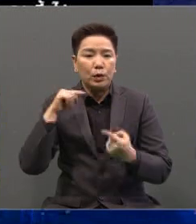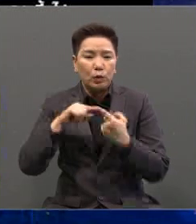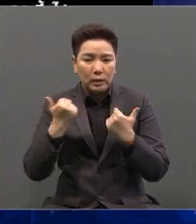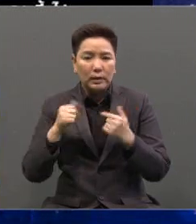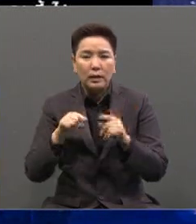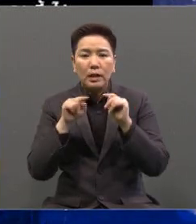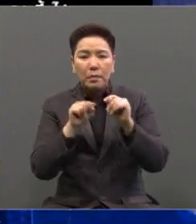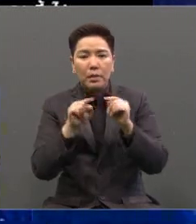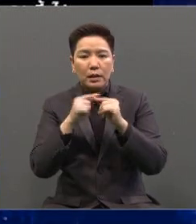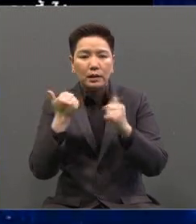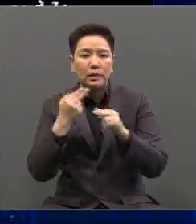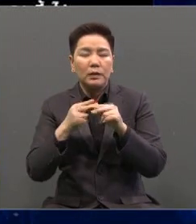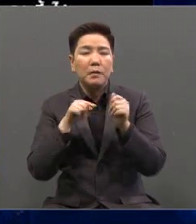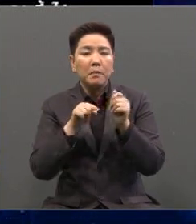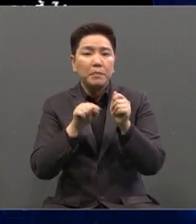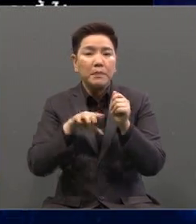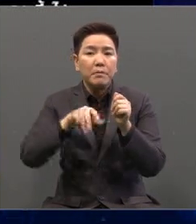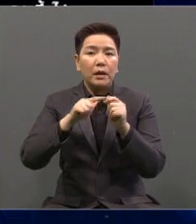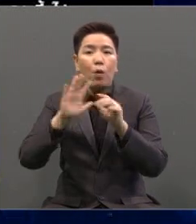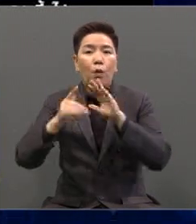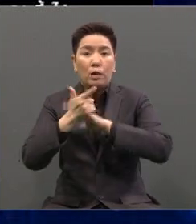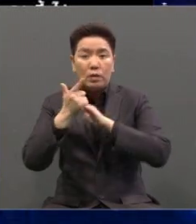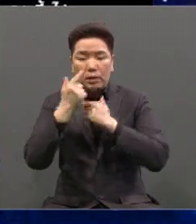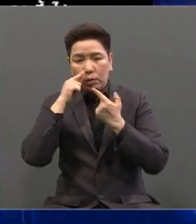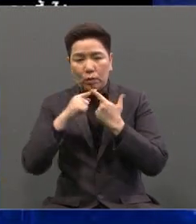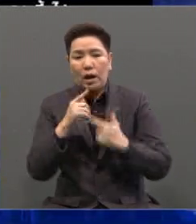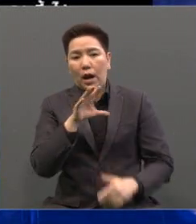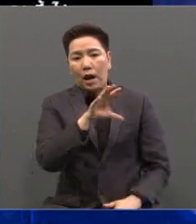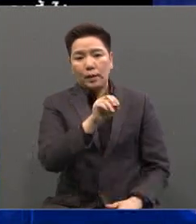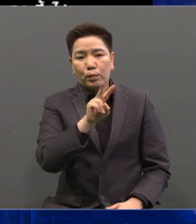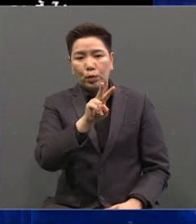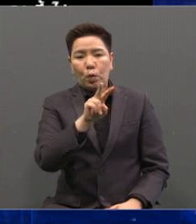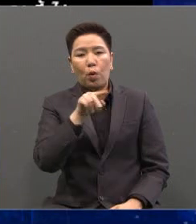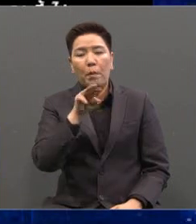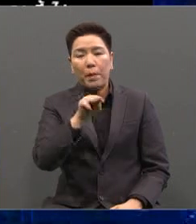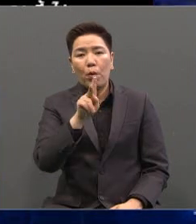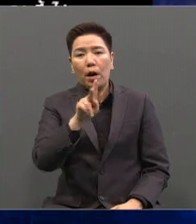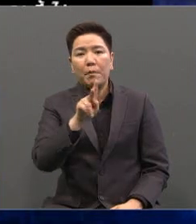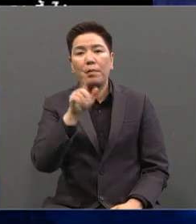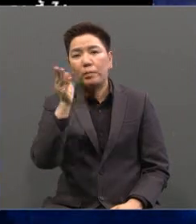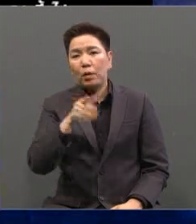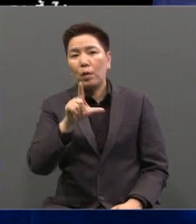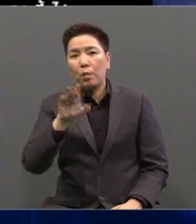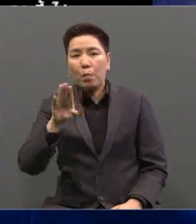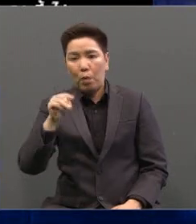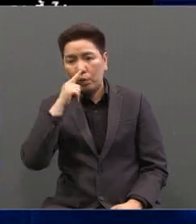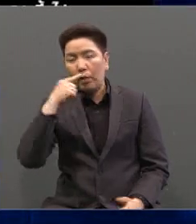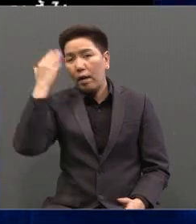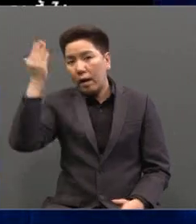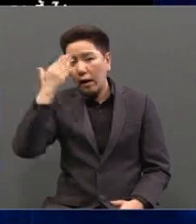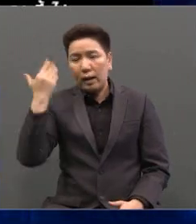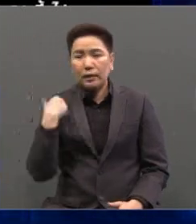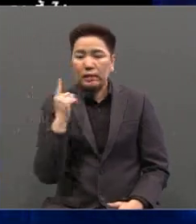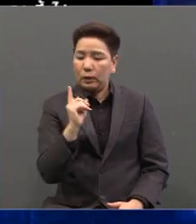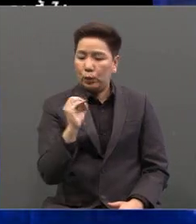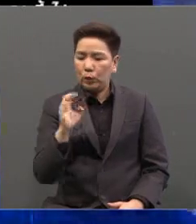ที่ตำบลกุดป่องอำเภอเมืองจังหวัดเลย PM 2.5อยู่ที่ 52ไมโครกรัมต่อลูกบาศก์เมตรนะคะส่วนคุณภาพอากาศ